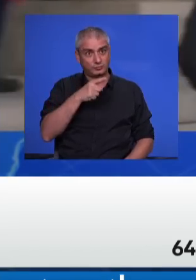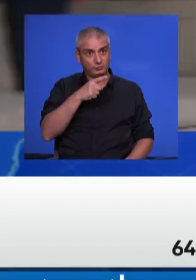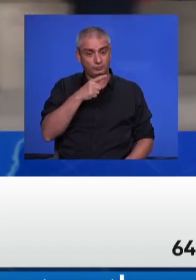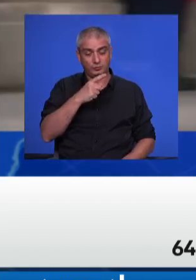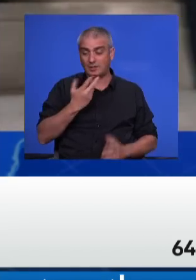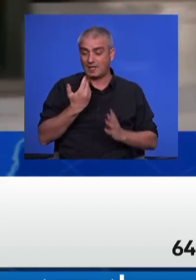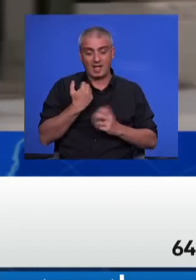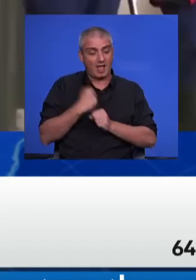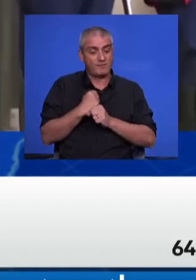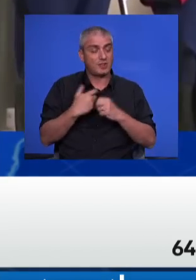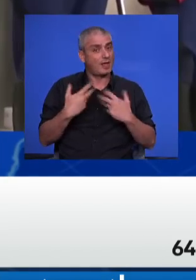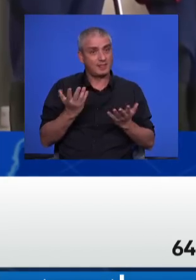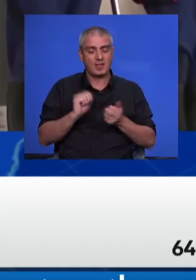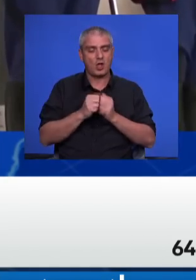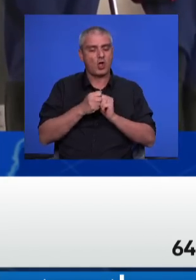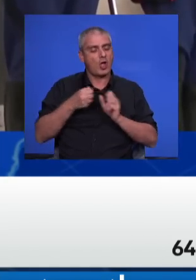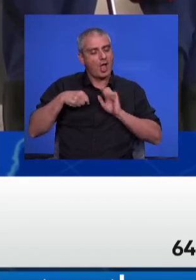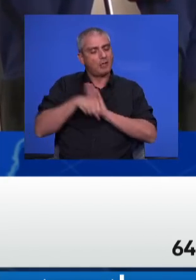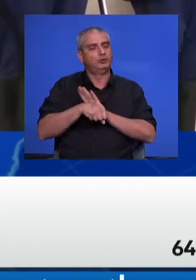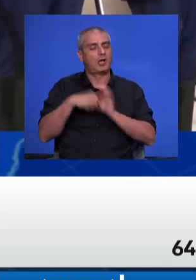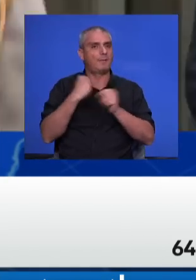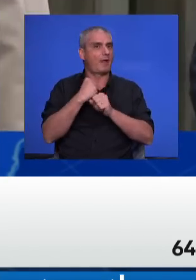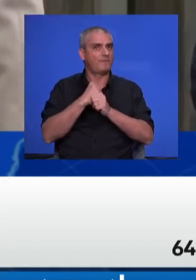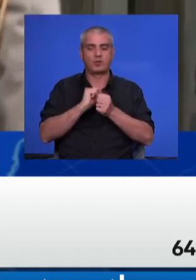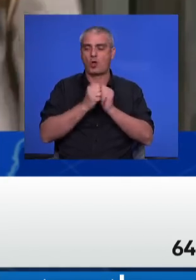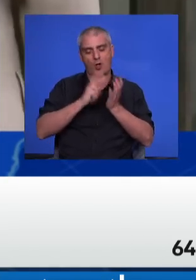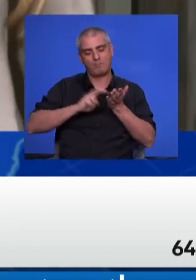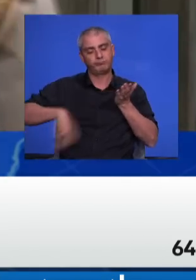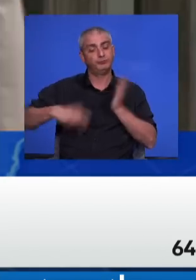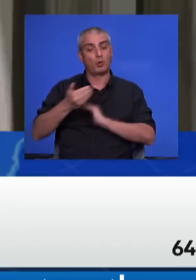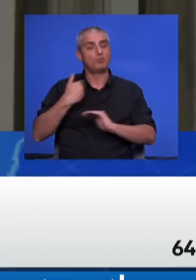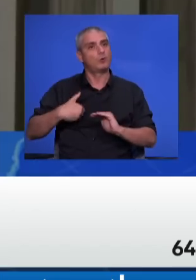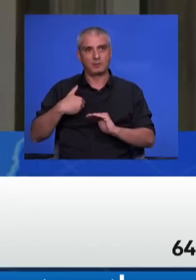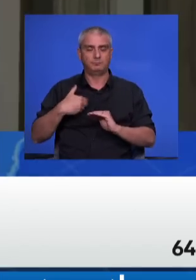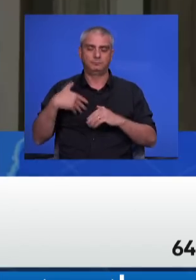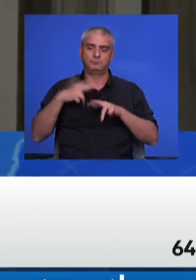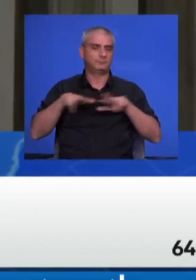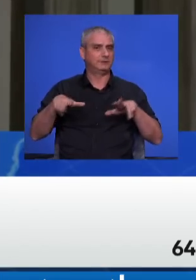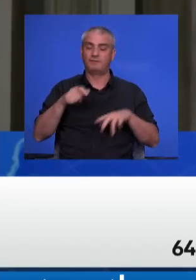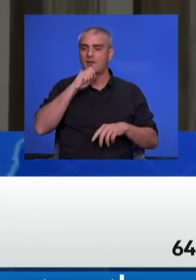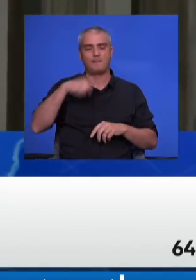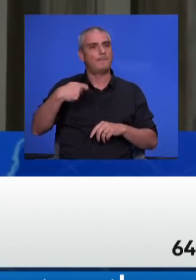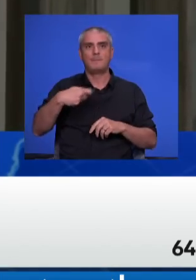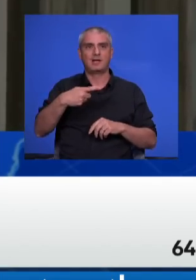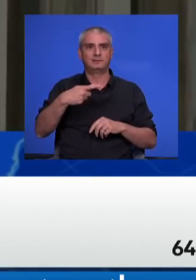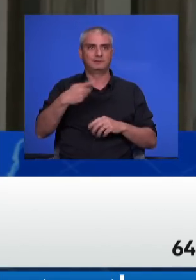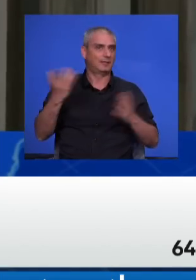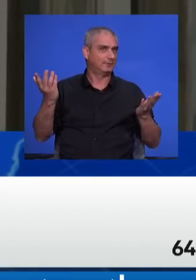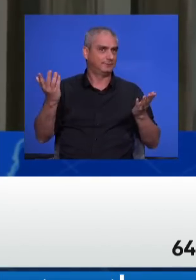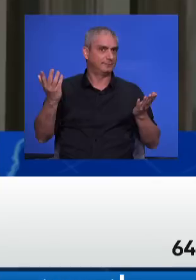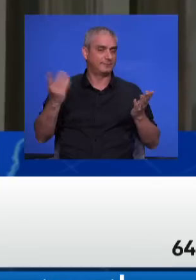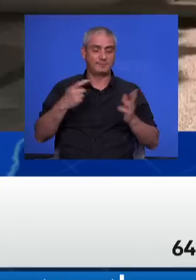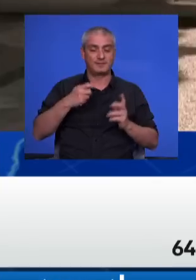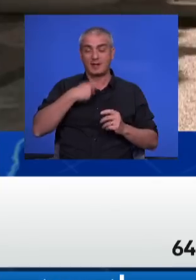שהחוסר עבודה או חוסר השקעה בעבודה, או פרישה מוקדמת, תביא למצב שהפנסיה, המפעל